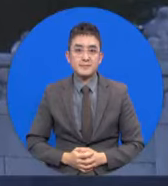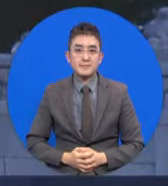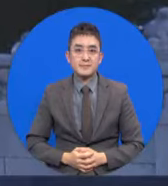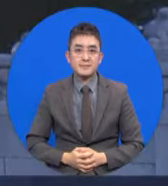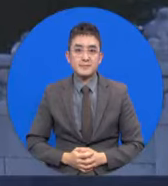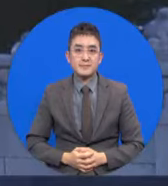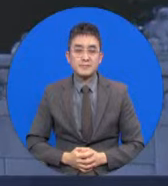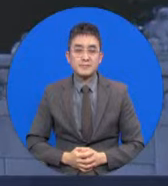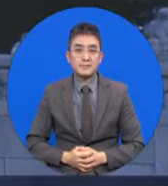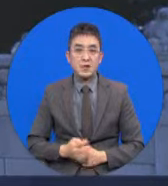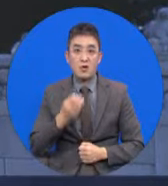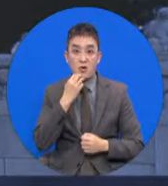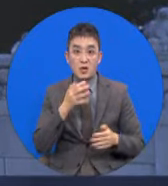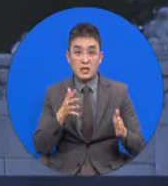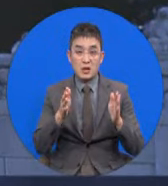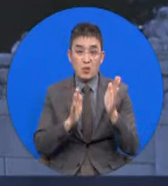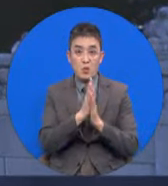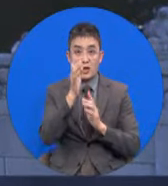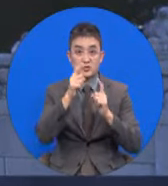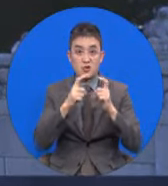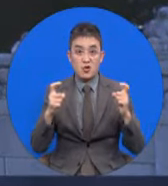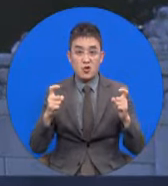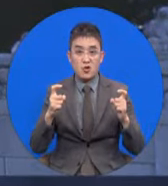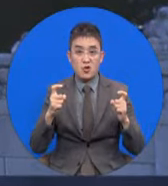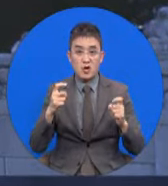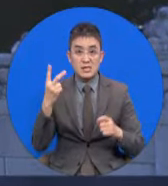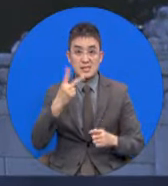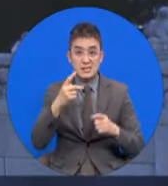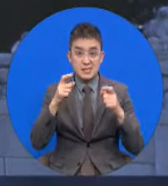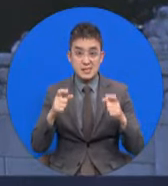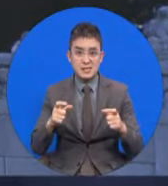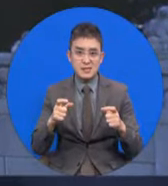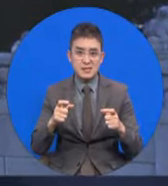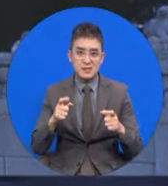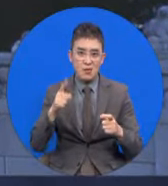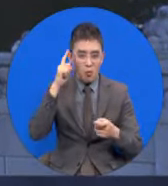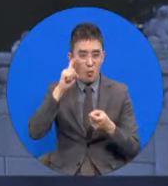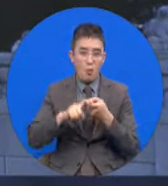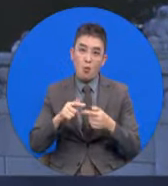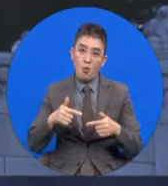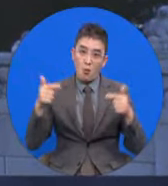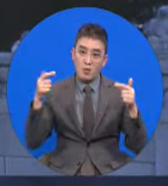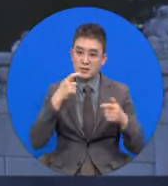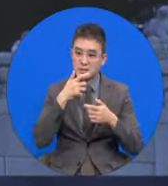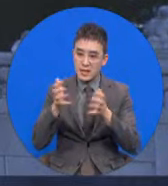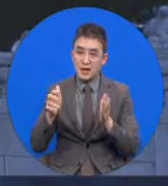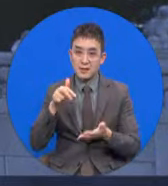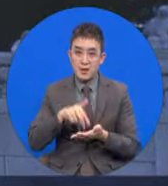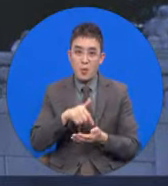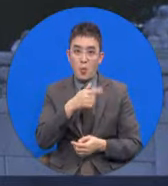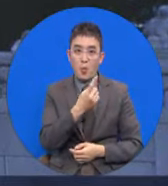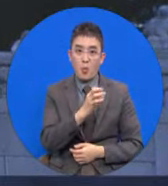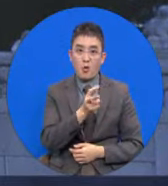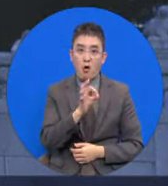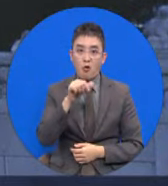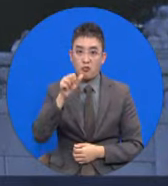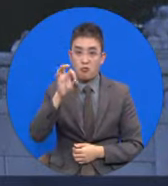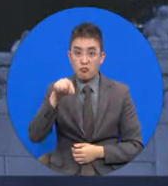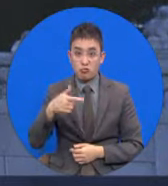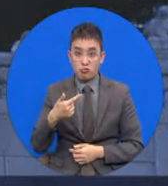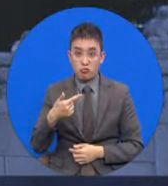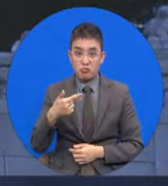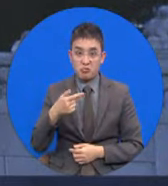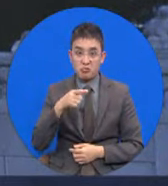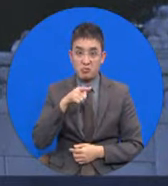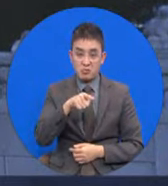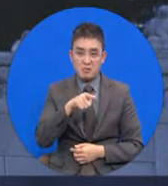네. 경기 화성을 지역도 상당히 좀 흥미롭습니다. 민주당 쪽에서는 공영훈 후보가